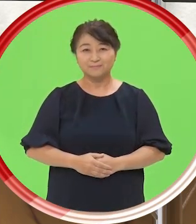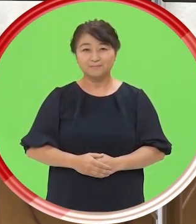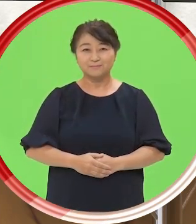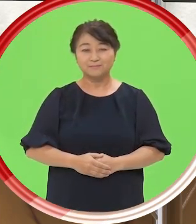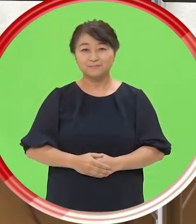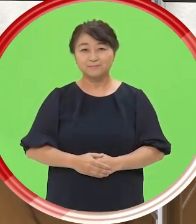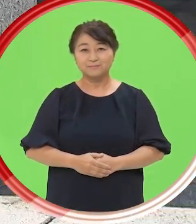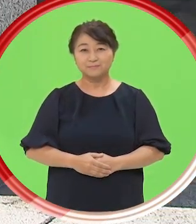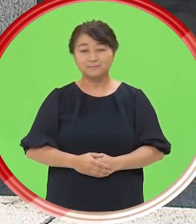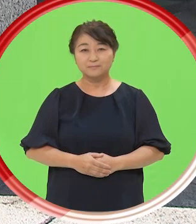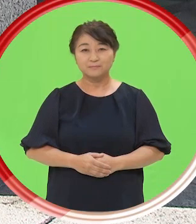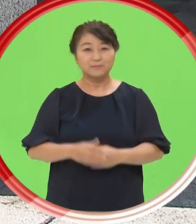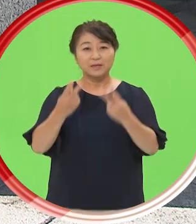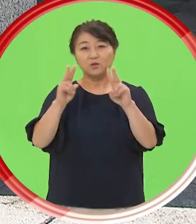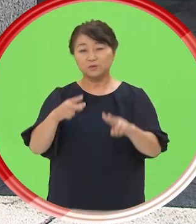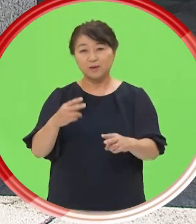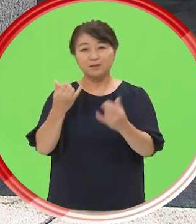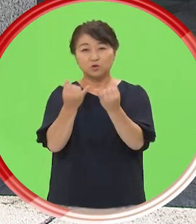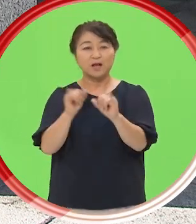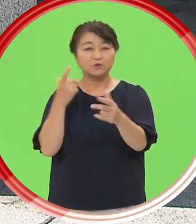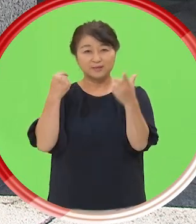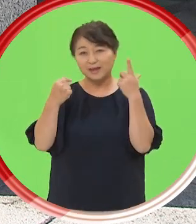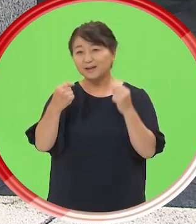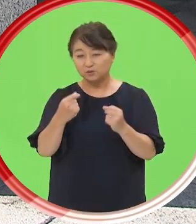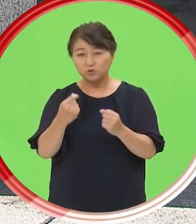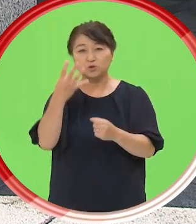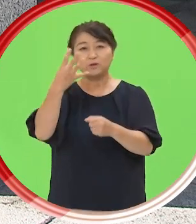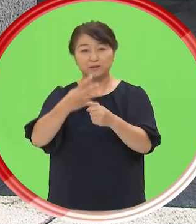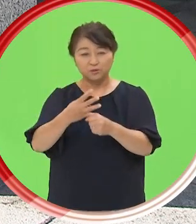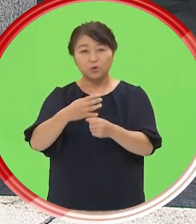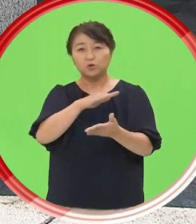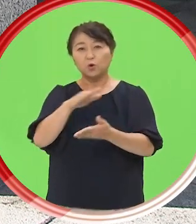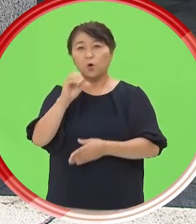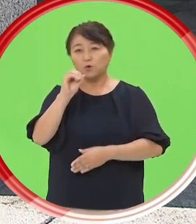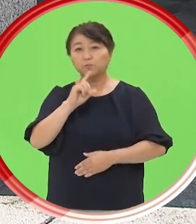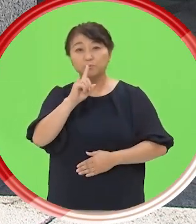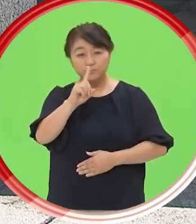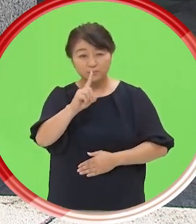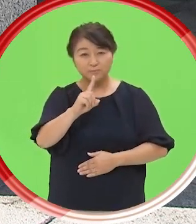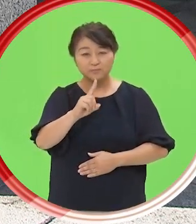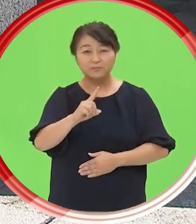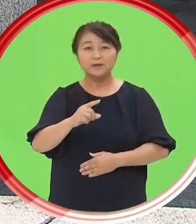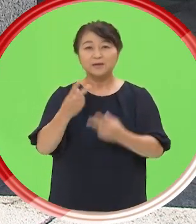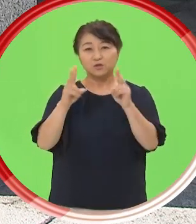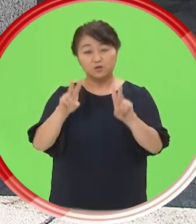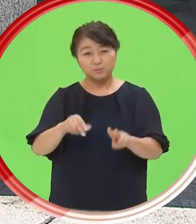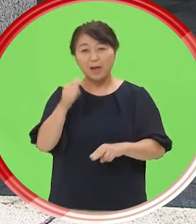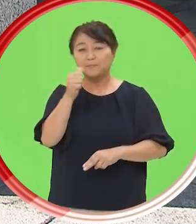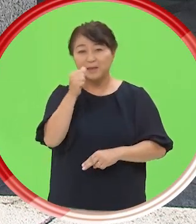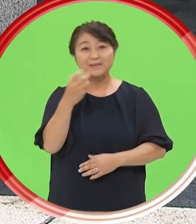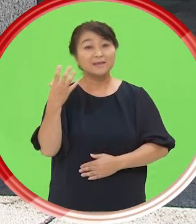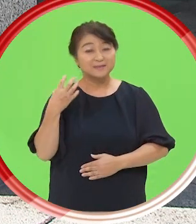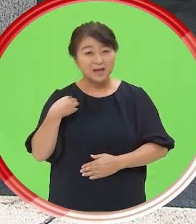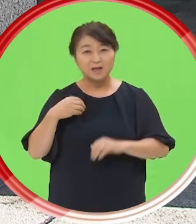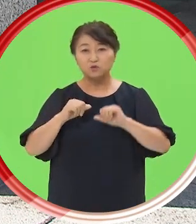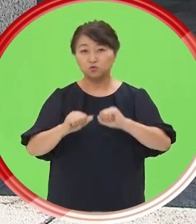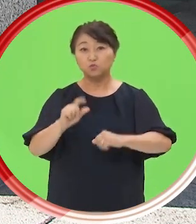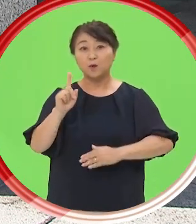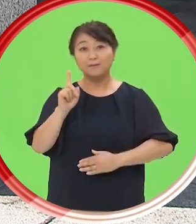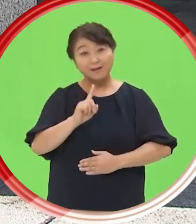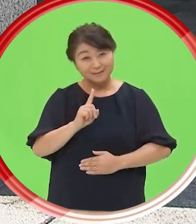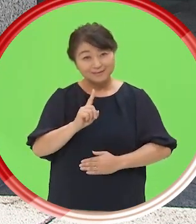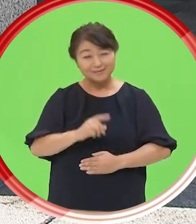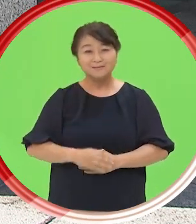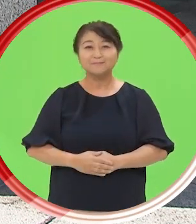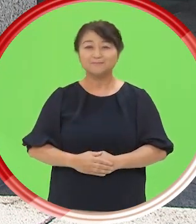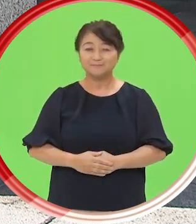ました。 広島女学院大学4年の横尾桃香です。まず広島メッセンジャーが何をしているのか、こ